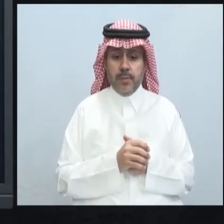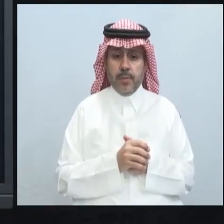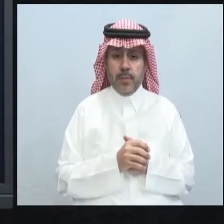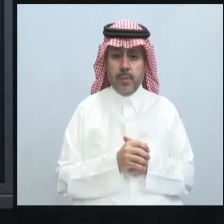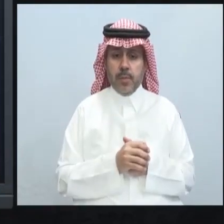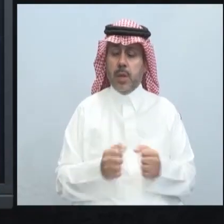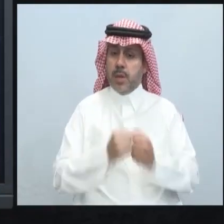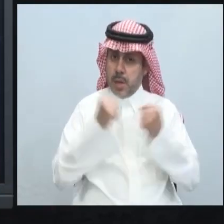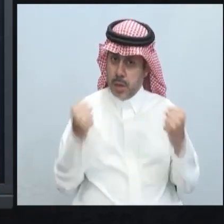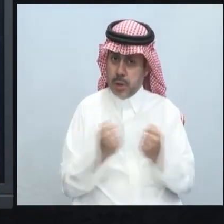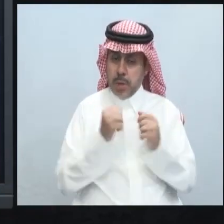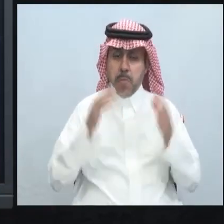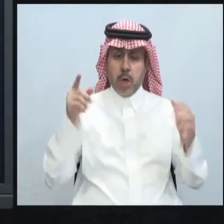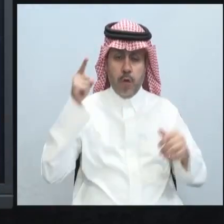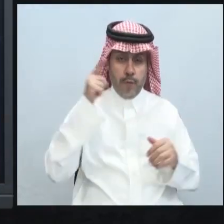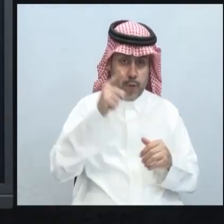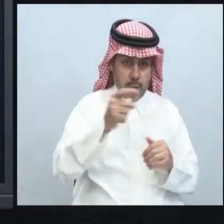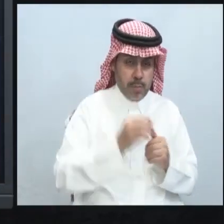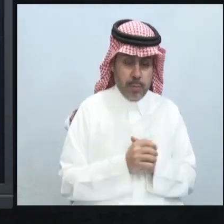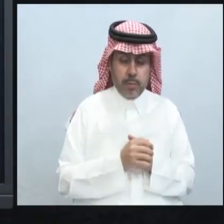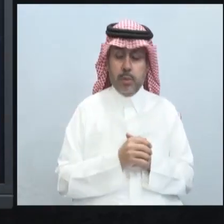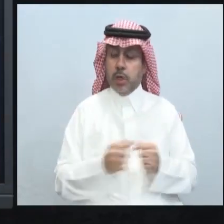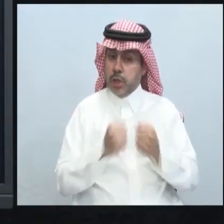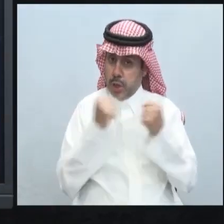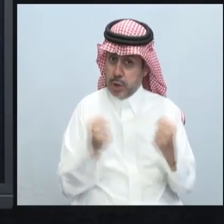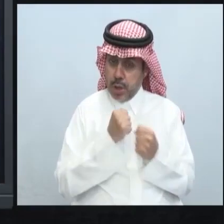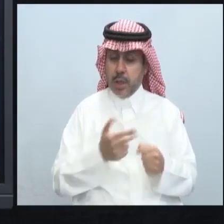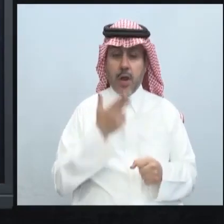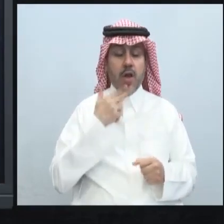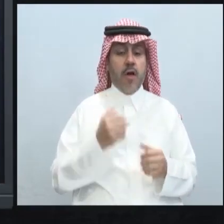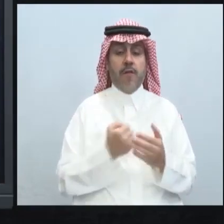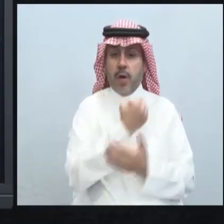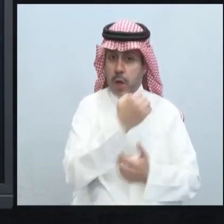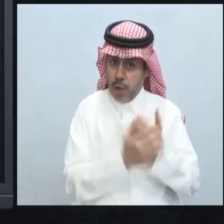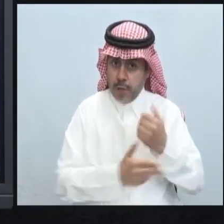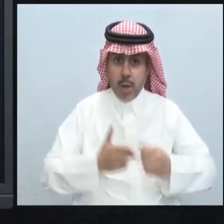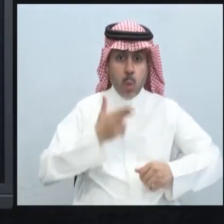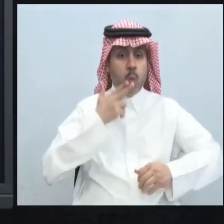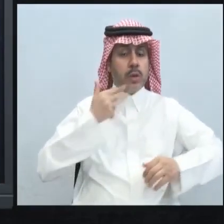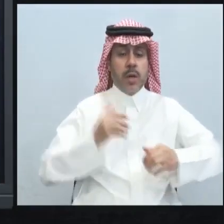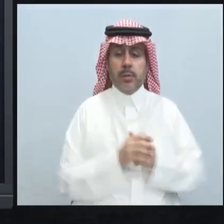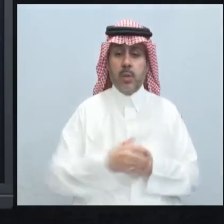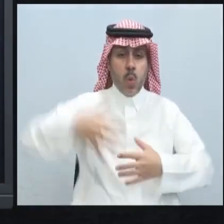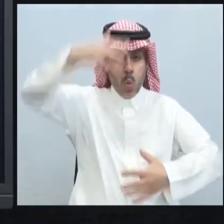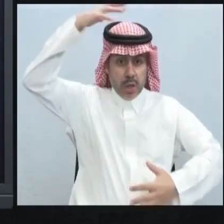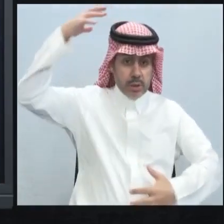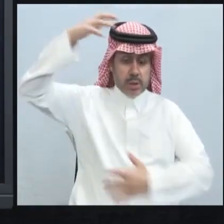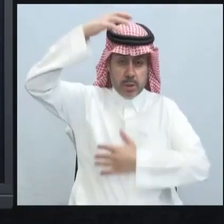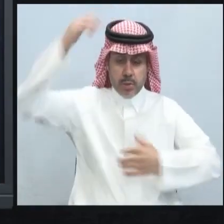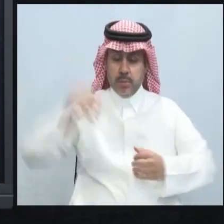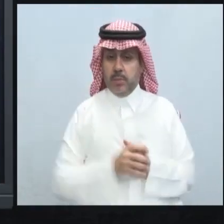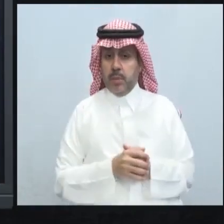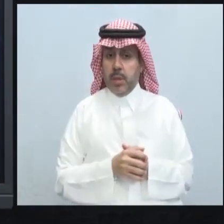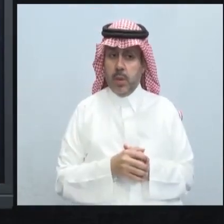فنحرس بارك الله فيكم يا ابنائي علام النظافه والطهاره والاغتسال وان نزيل ما